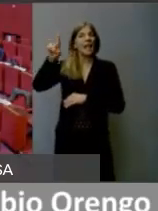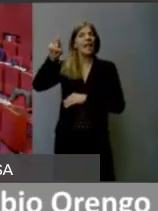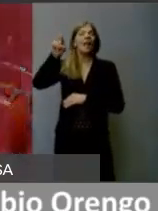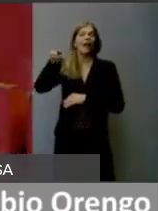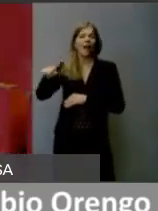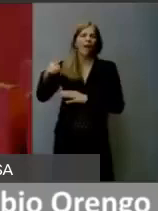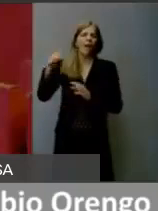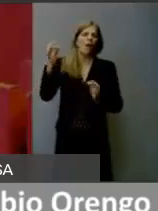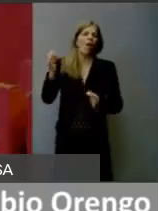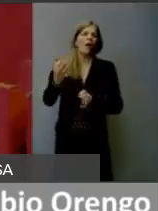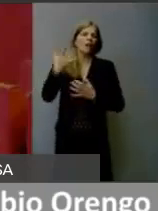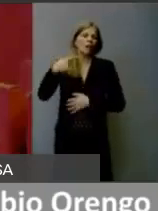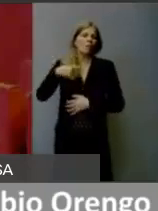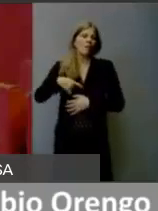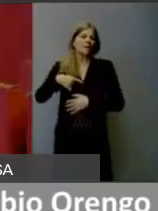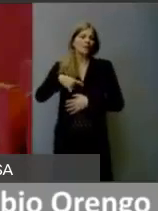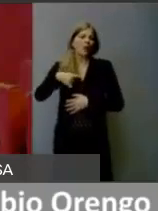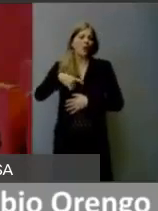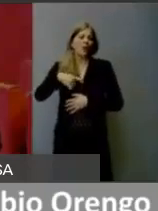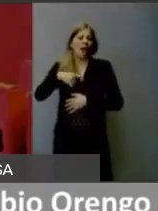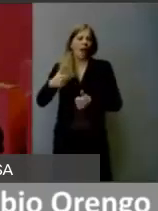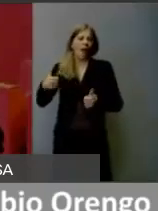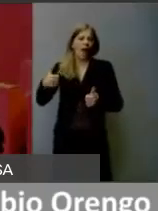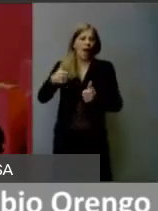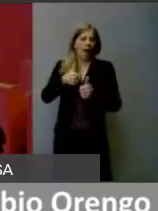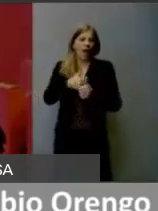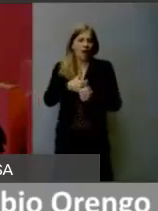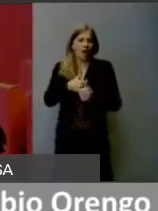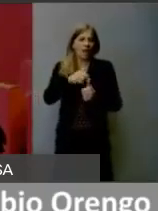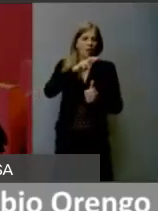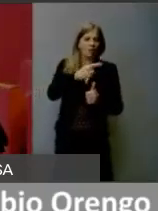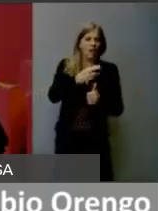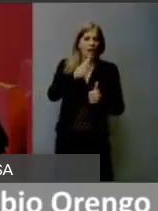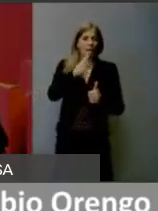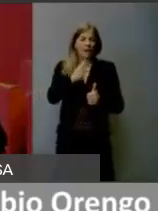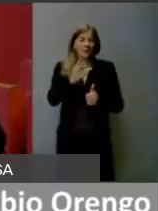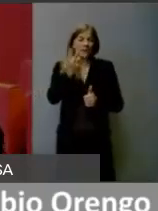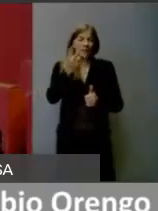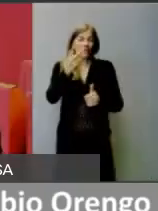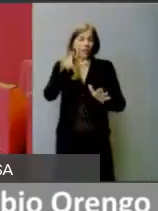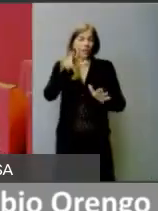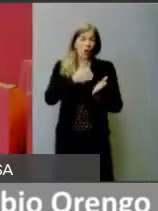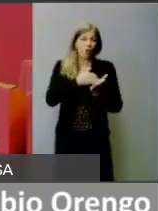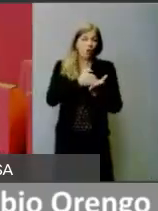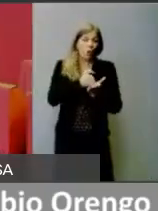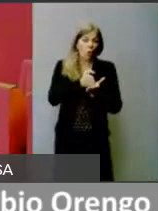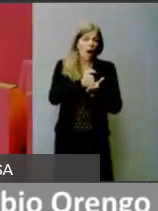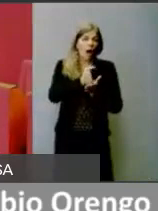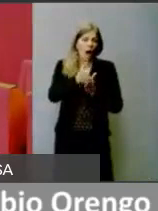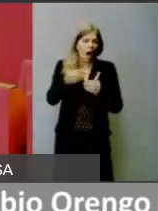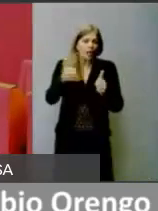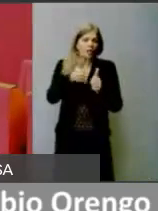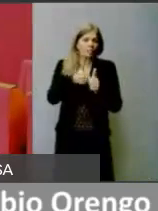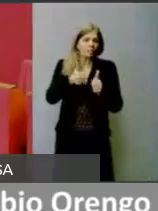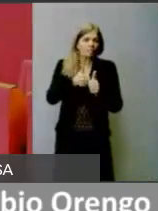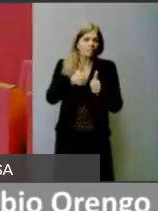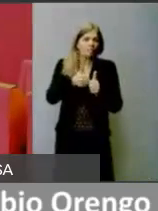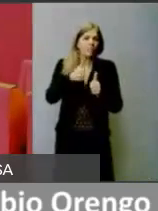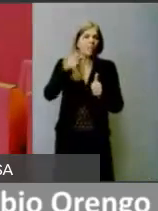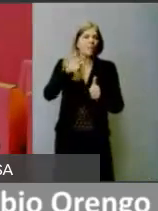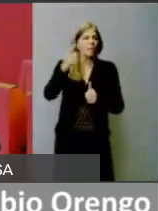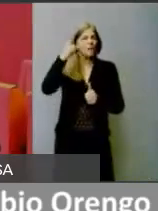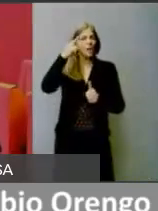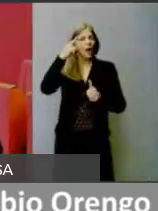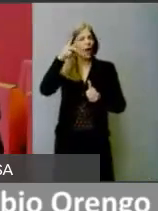seguire personalmente Rossana Bensi nei 28 anni, una vita in cui stette nel polmone di